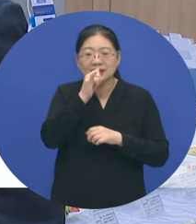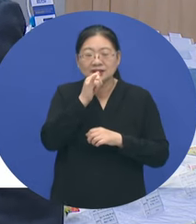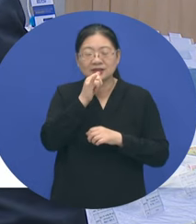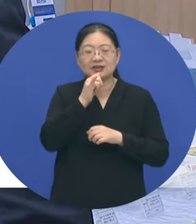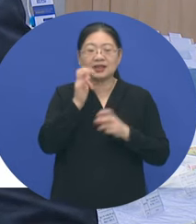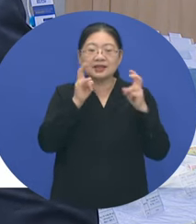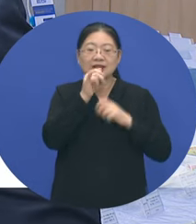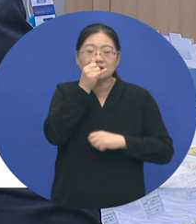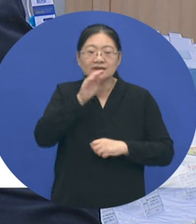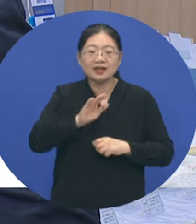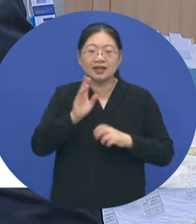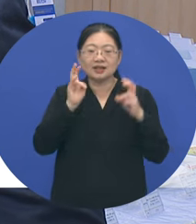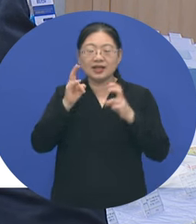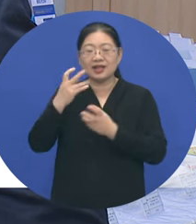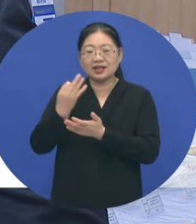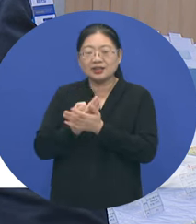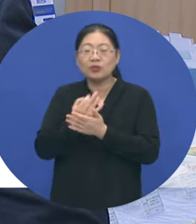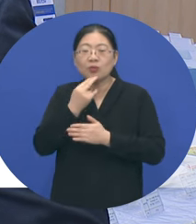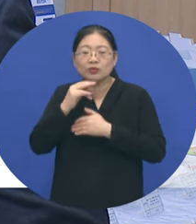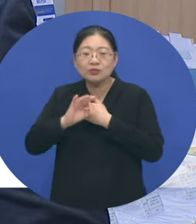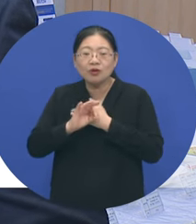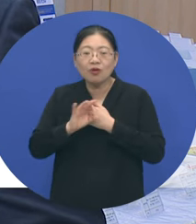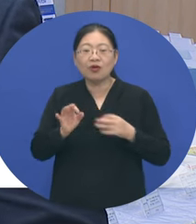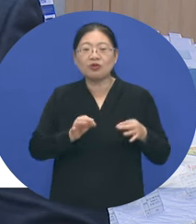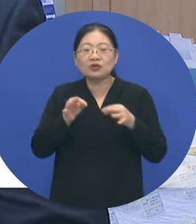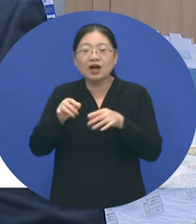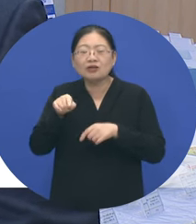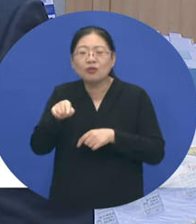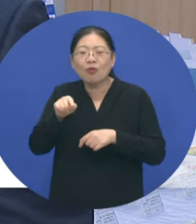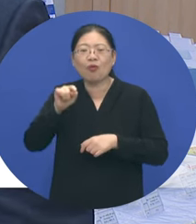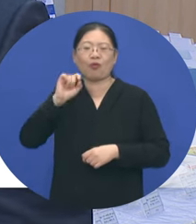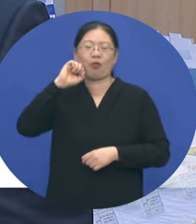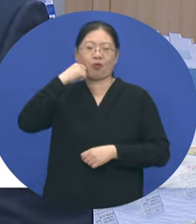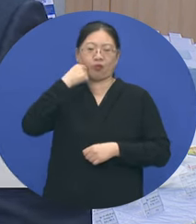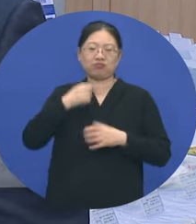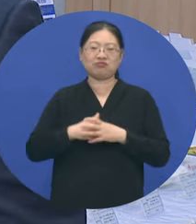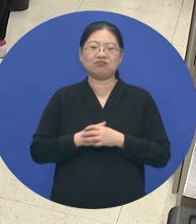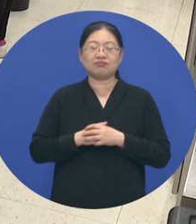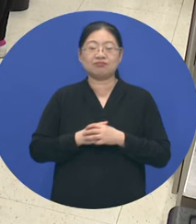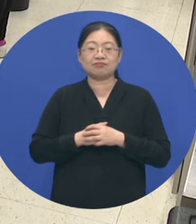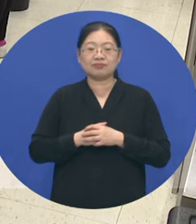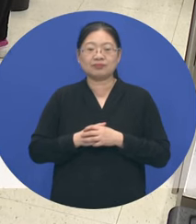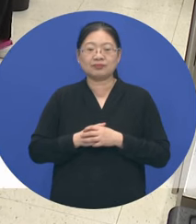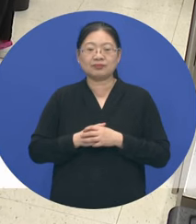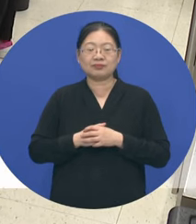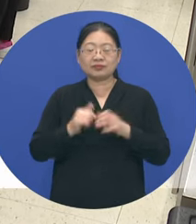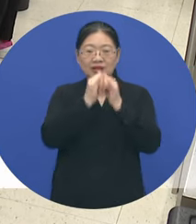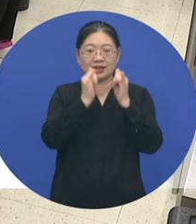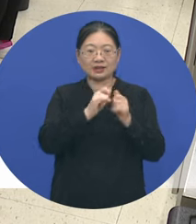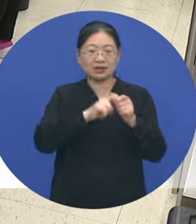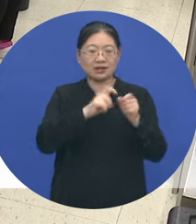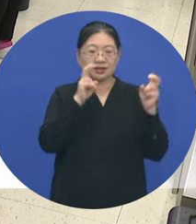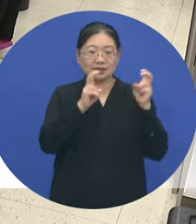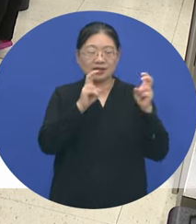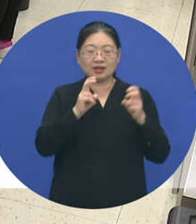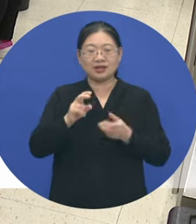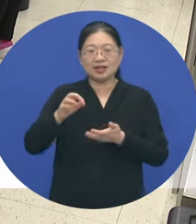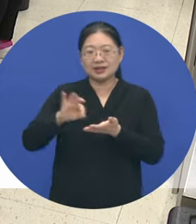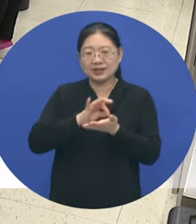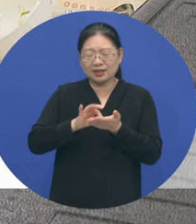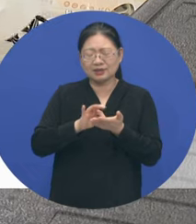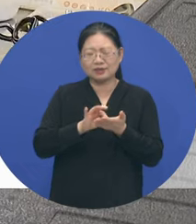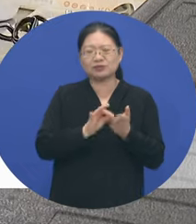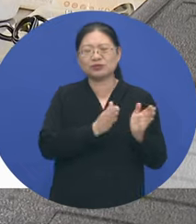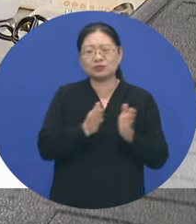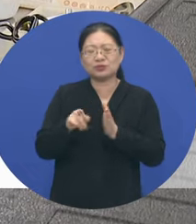있습니다 어 회사에 이익이 창출되지 않으면 투자하는 것은 상당히 어려운 곳이잖아요 이처럼 사회적 기업들은 작은